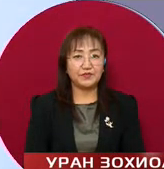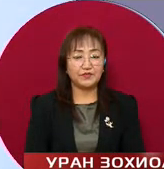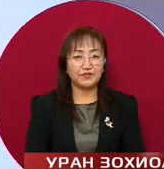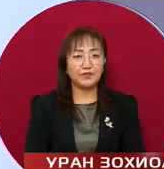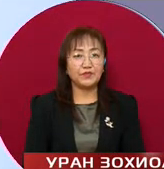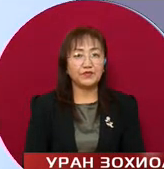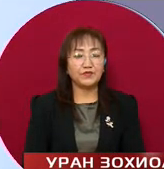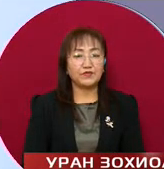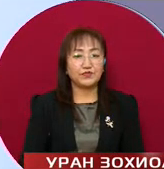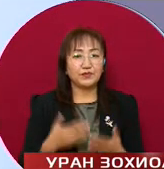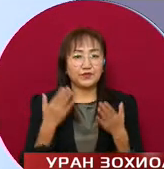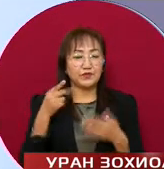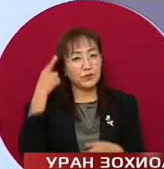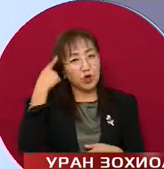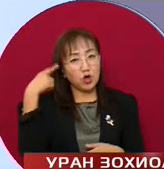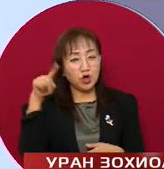Зохиолын хэсгээс уншаад